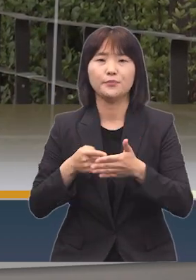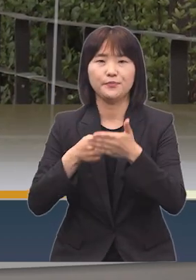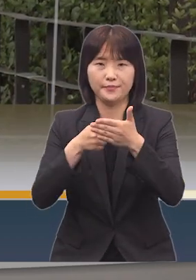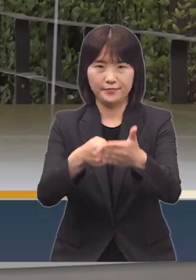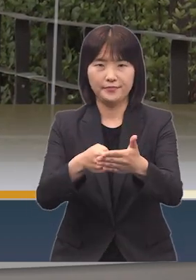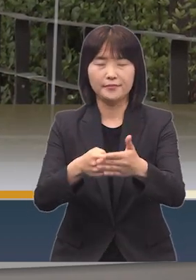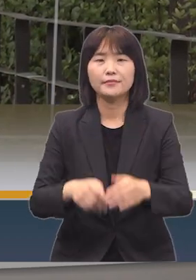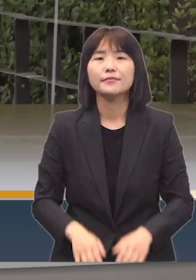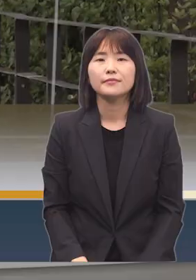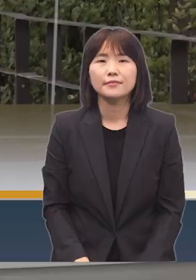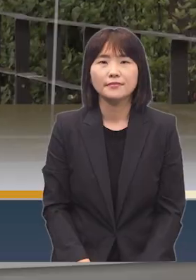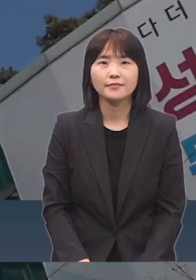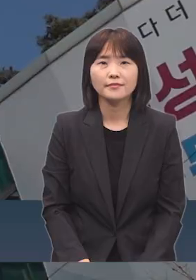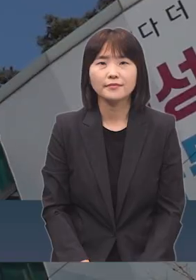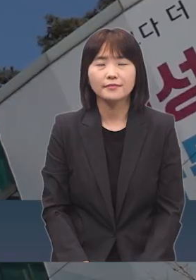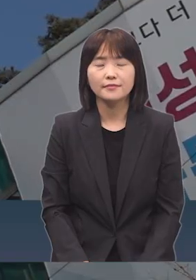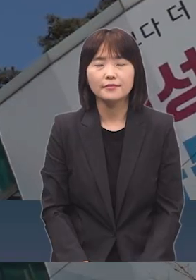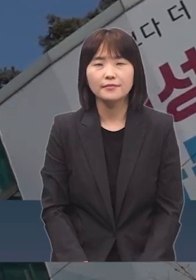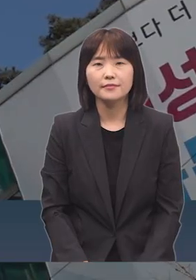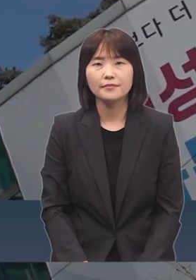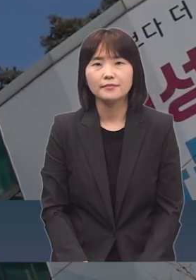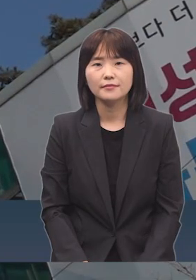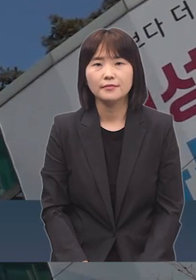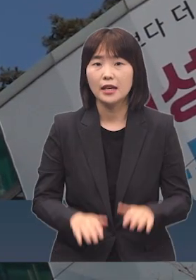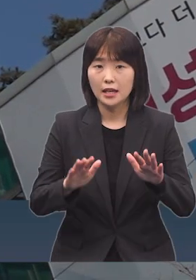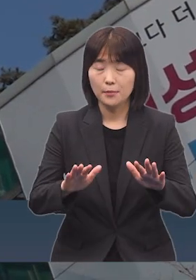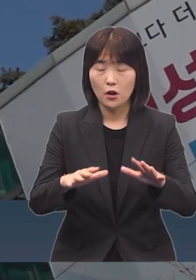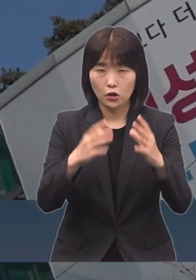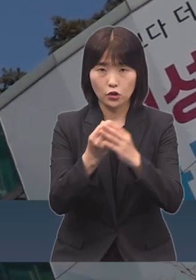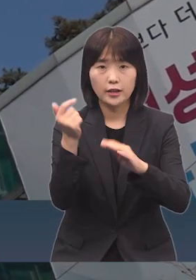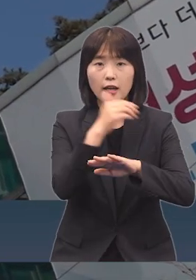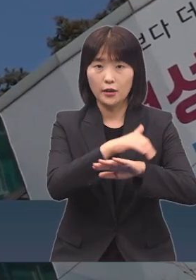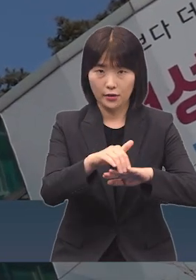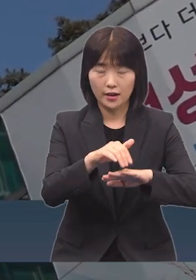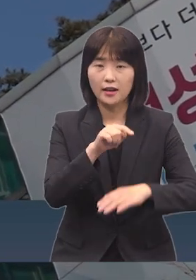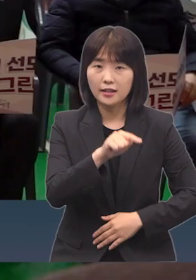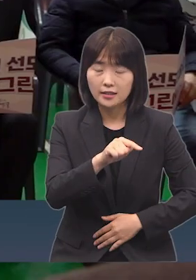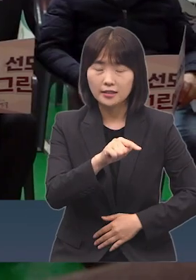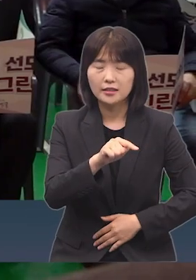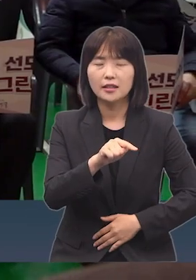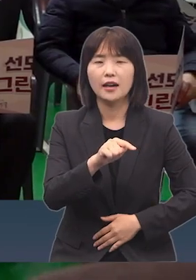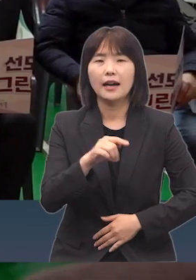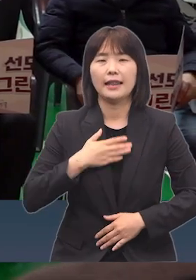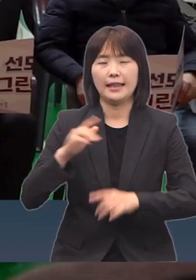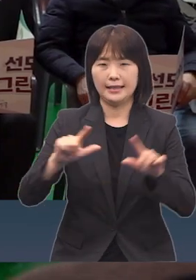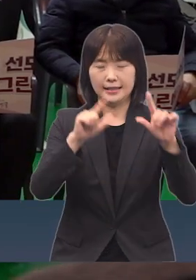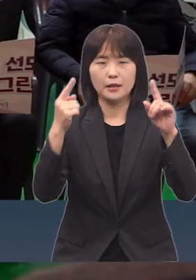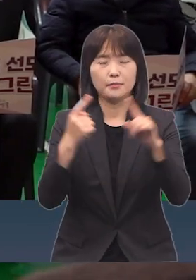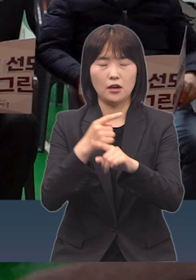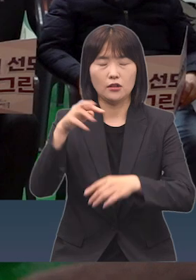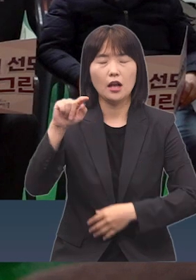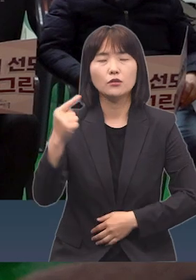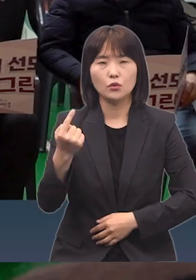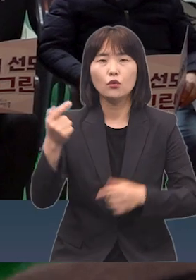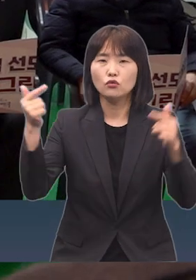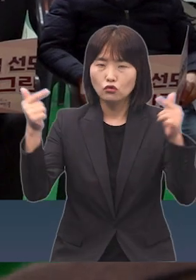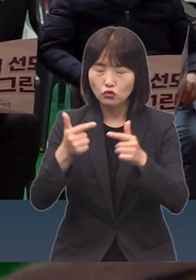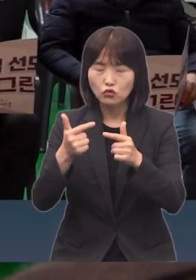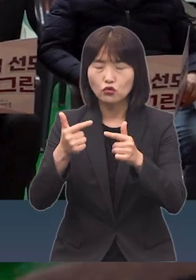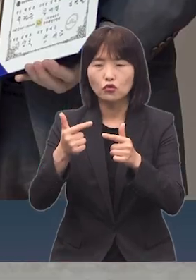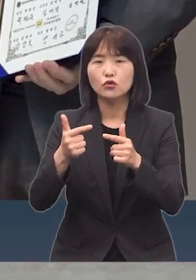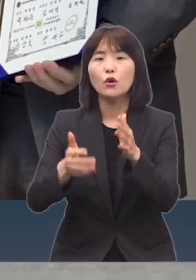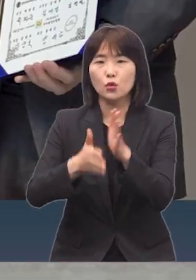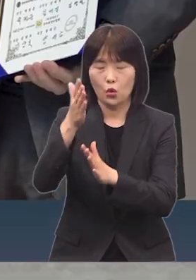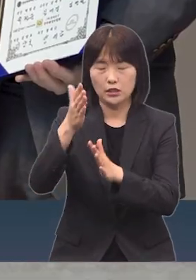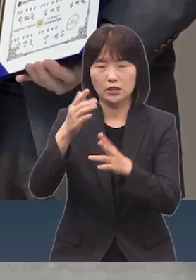사업을 추진합니다 이번에 수립한 종합계획에서 군은 내 삶을 바꾸는 탄소중립도시 동대문구를